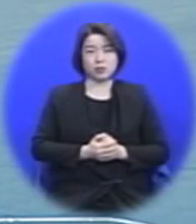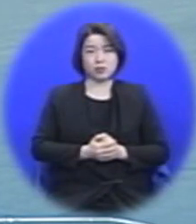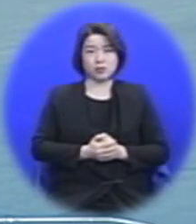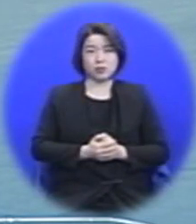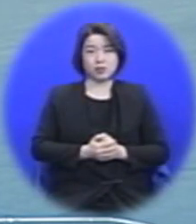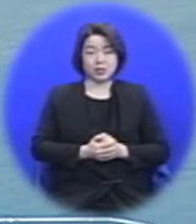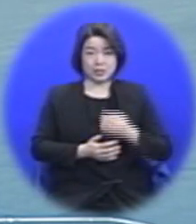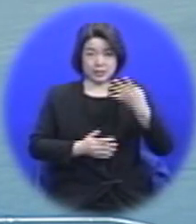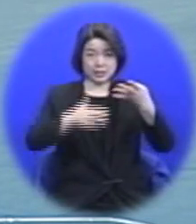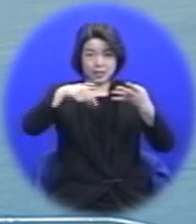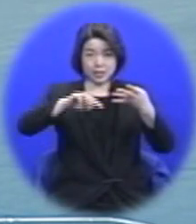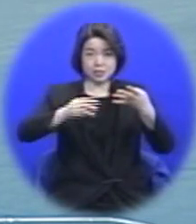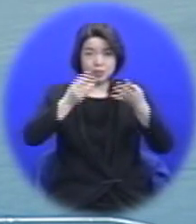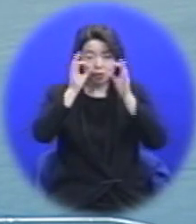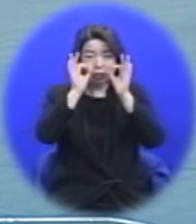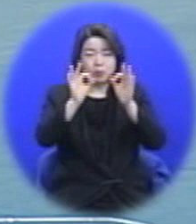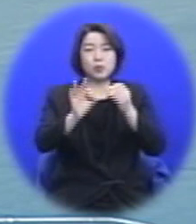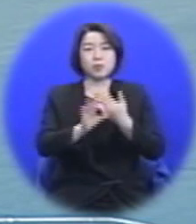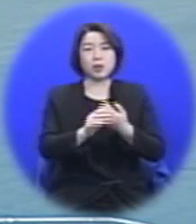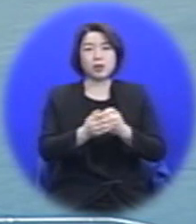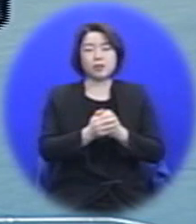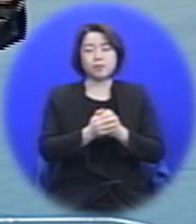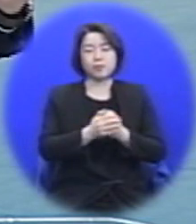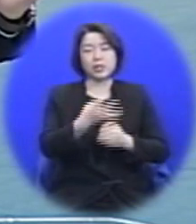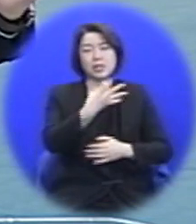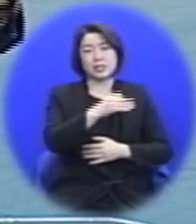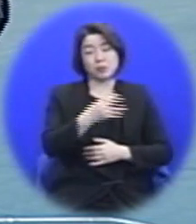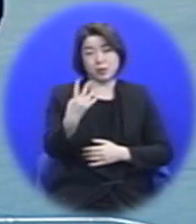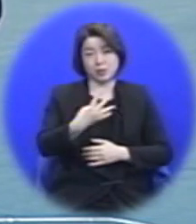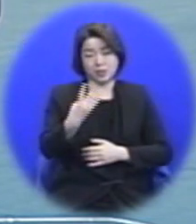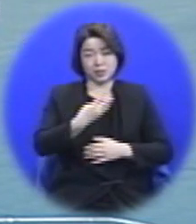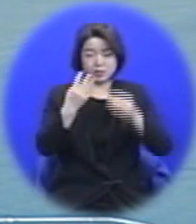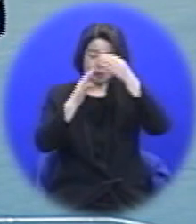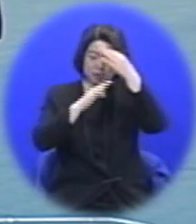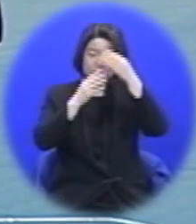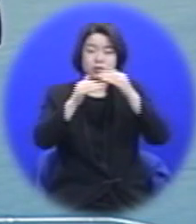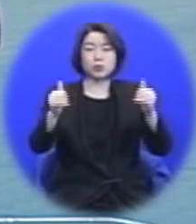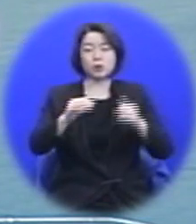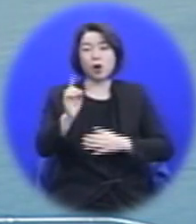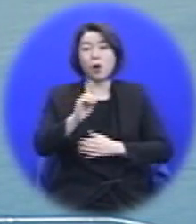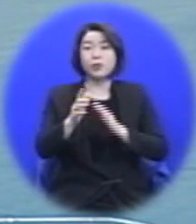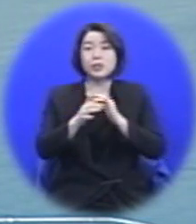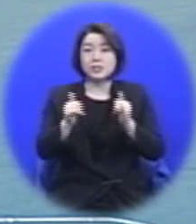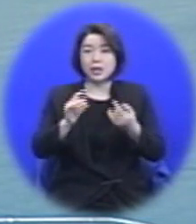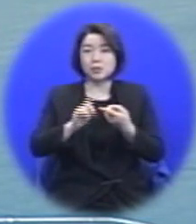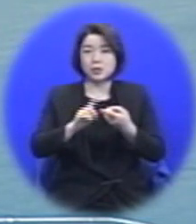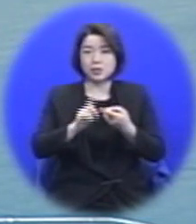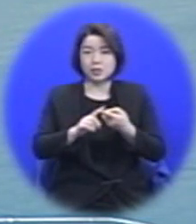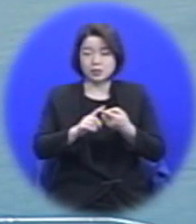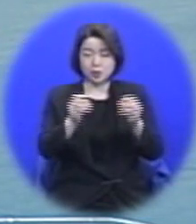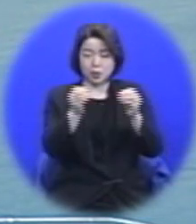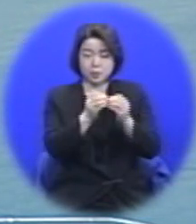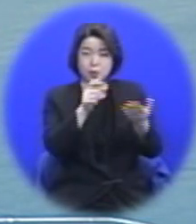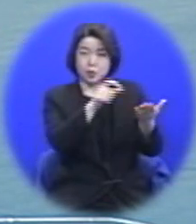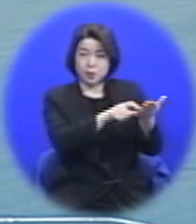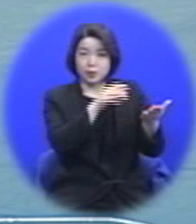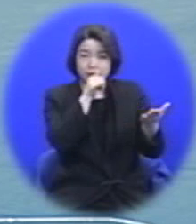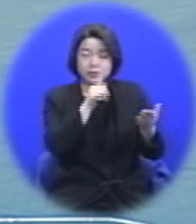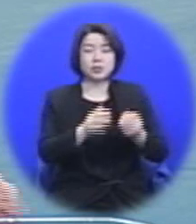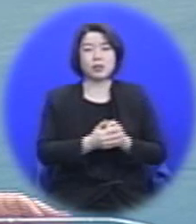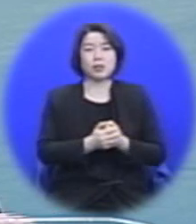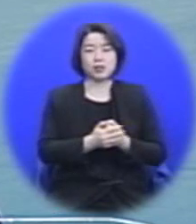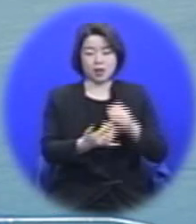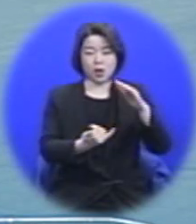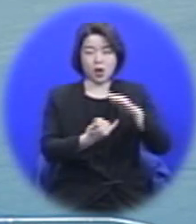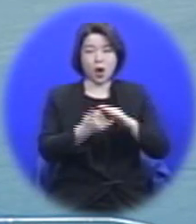그렇습니다. 4절에 보면 14만 4천의 성도는 어떤 사람인지에 대하여 이렇게 묘사하고 있습니다. 어린